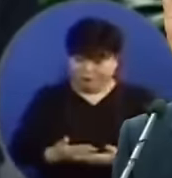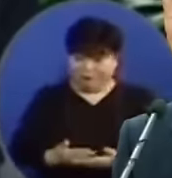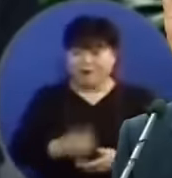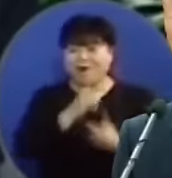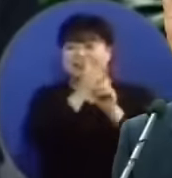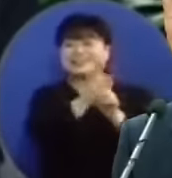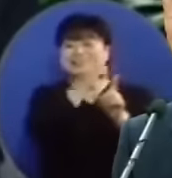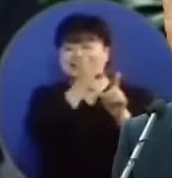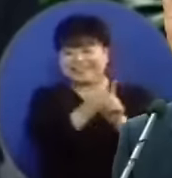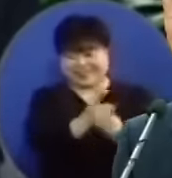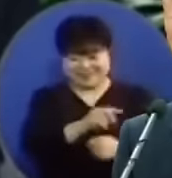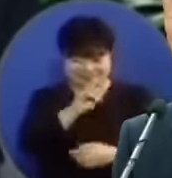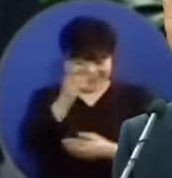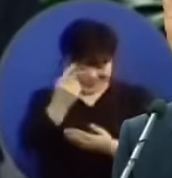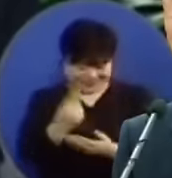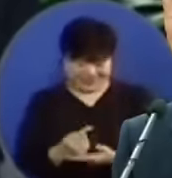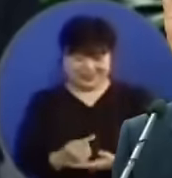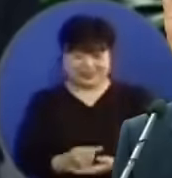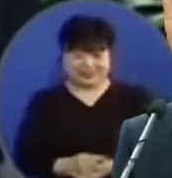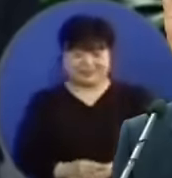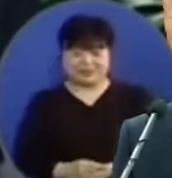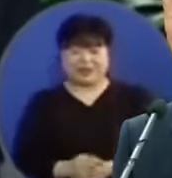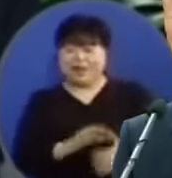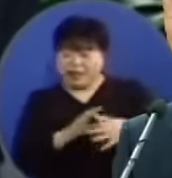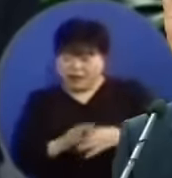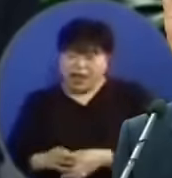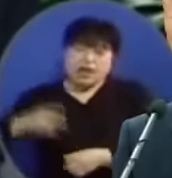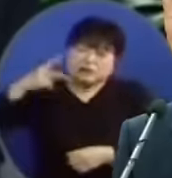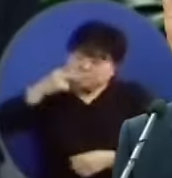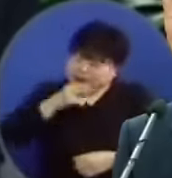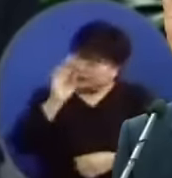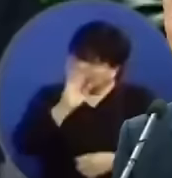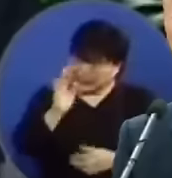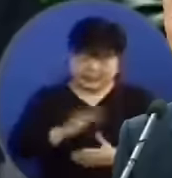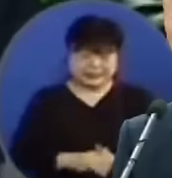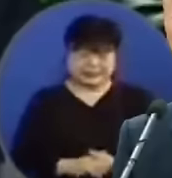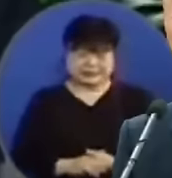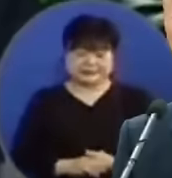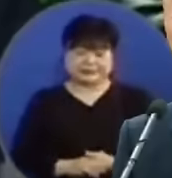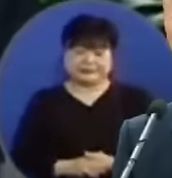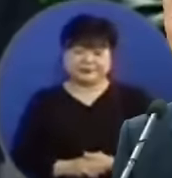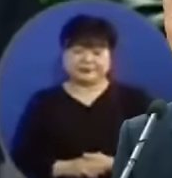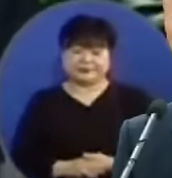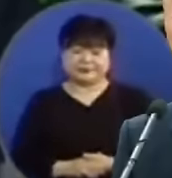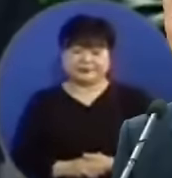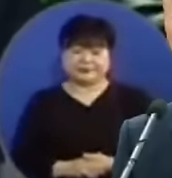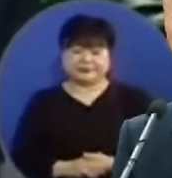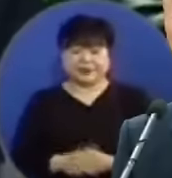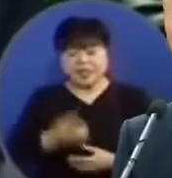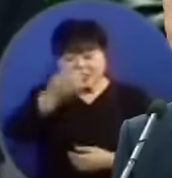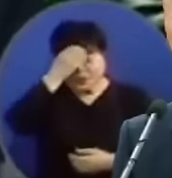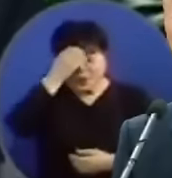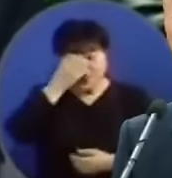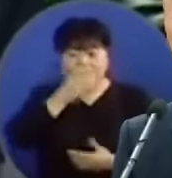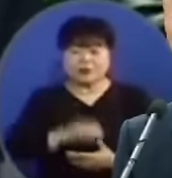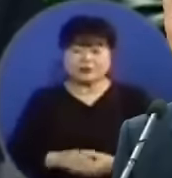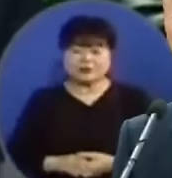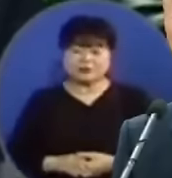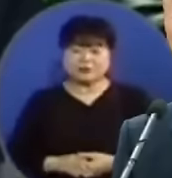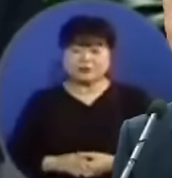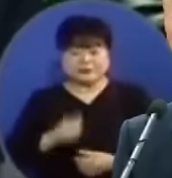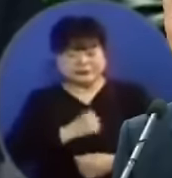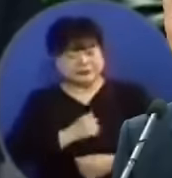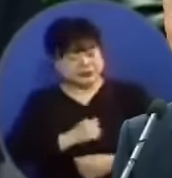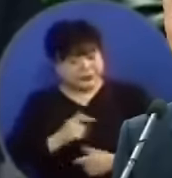승리해 나오는 것입니다. 그런데 시도 때도 없이 금식하라는 것은 하나님 뜻이 아닙니다. 우리 기독교는 금욕적인 종교가